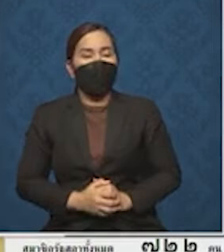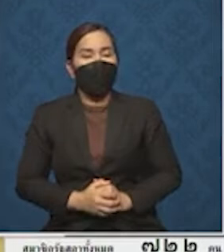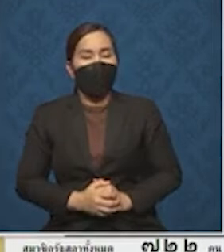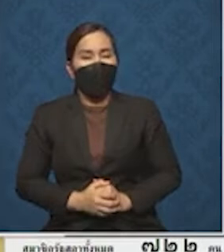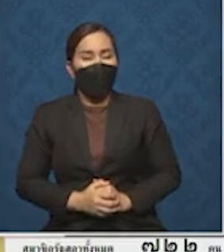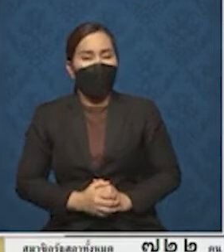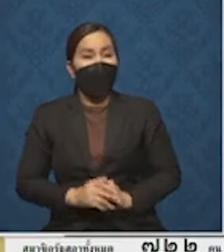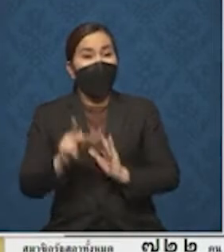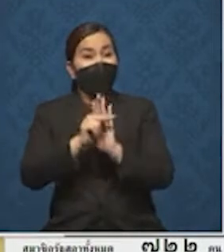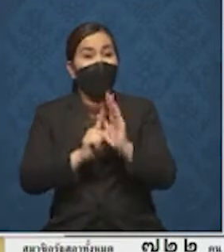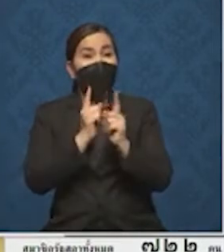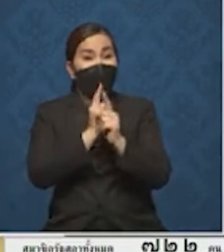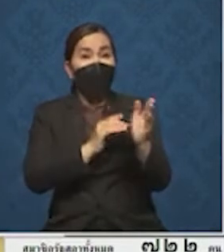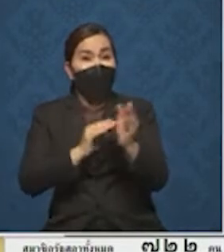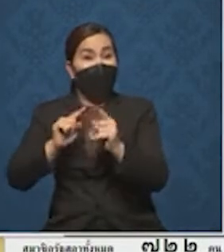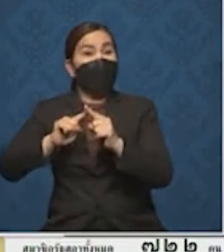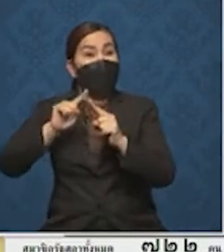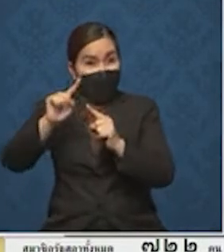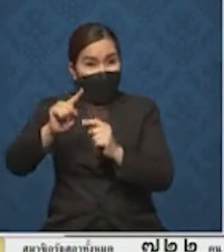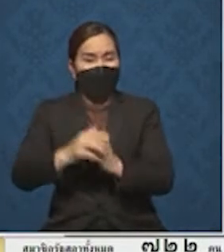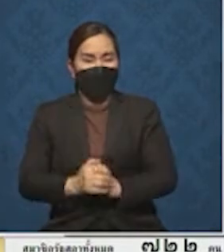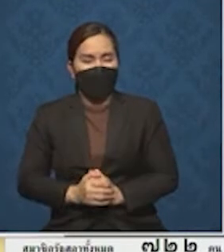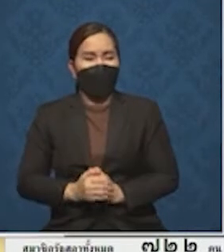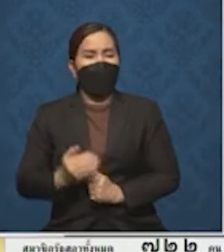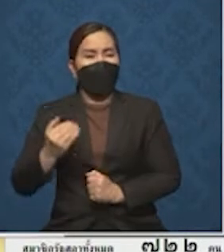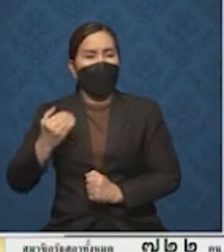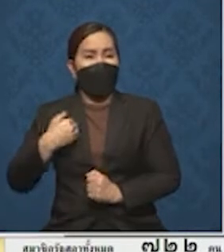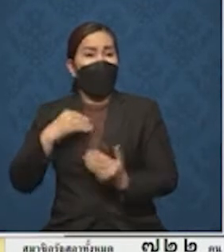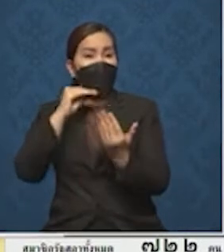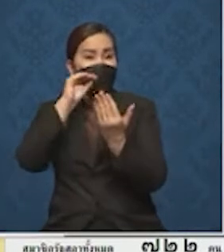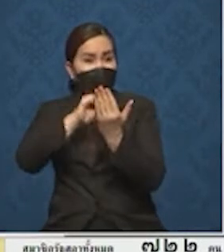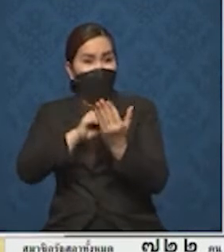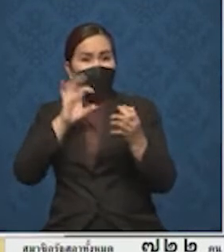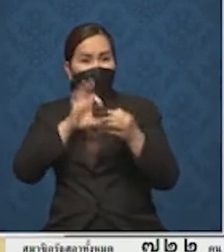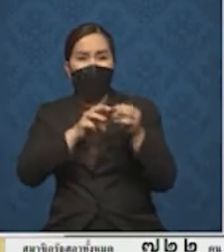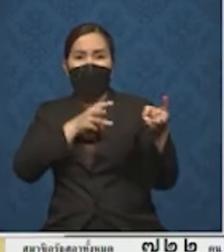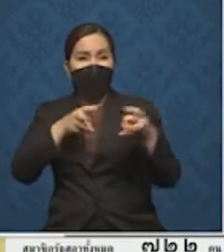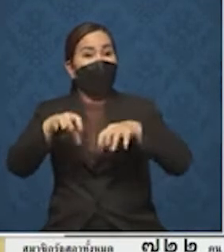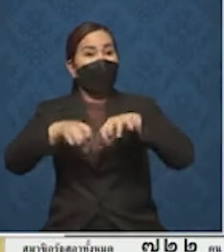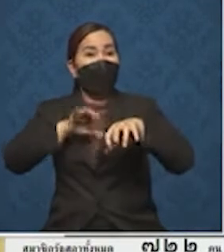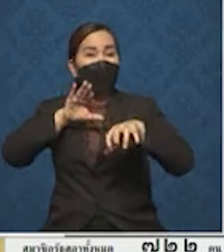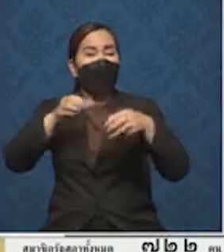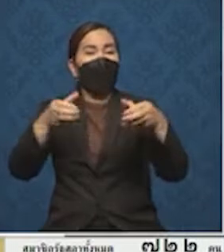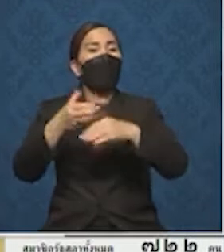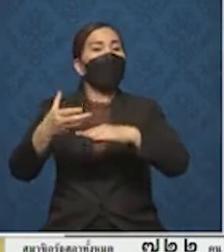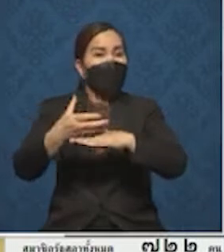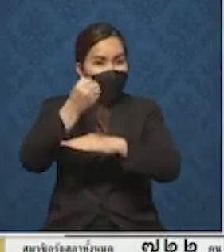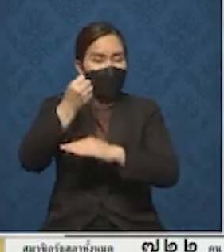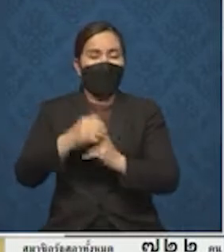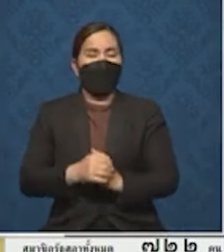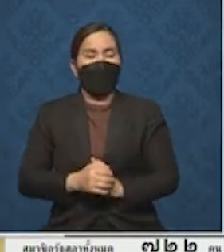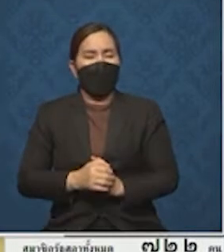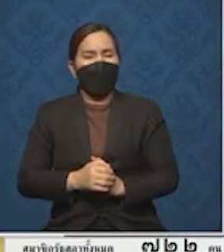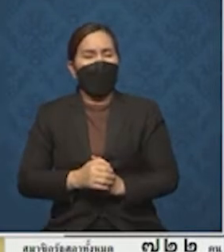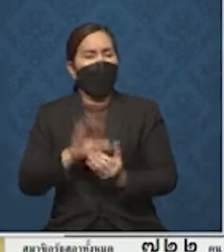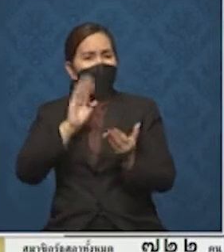กฎหมายตามวกหนึ่ง อย่างน้อยต้องมีบทปัญัติเกี่วกับการบริหารพักกนเมืองที่ต้องกำหนดให้เป็ไปโดยเปิ